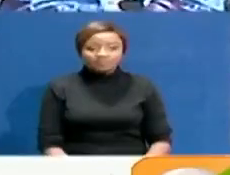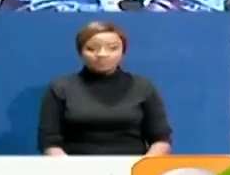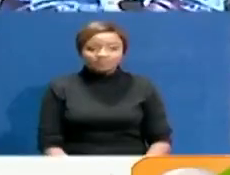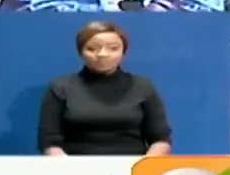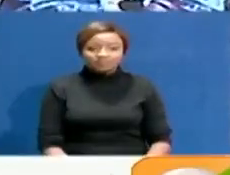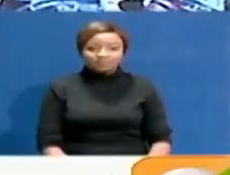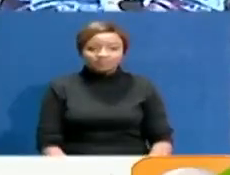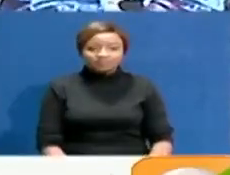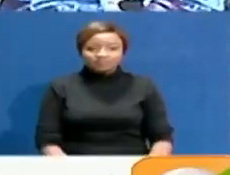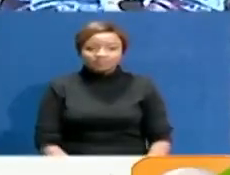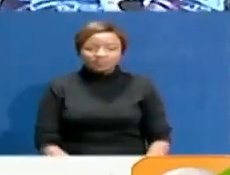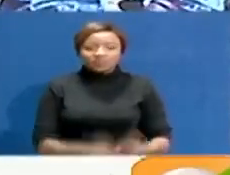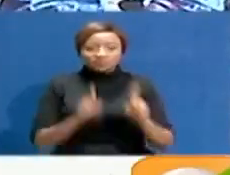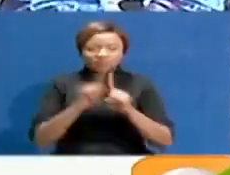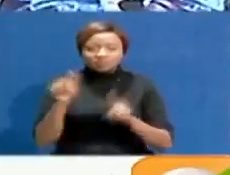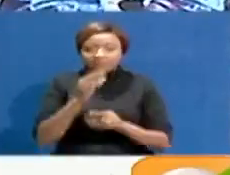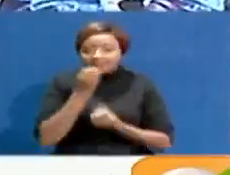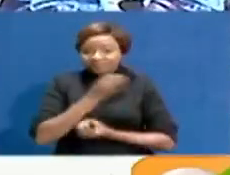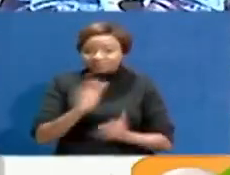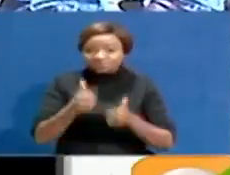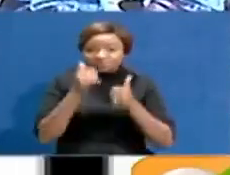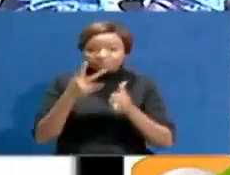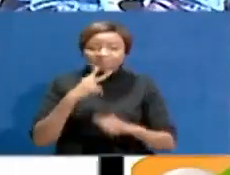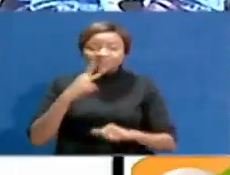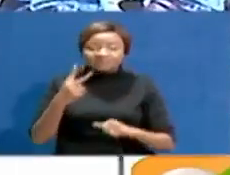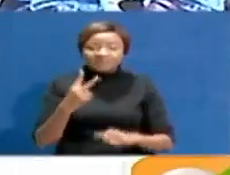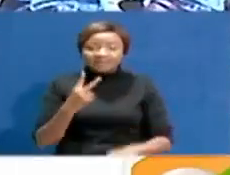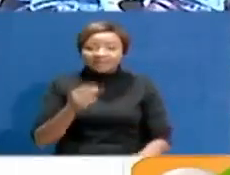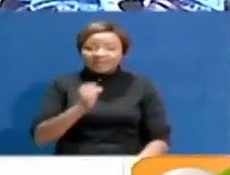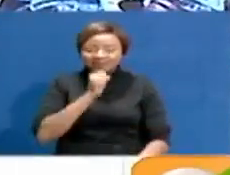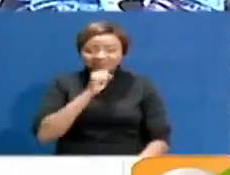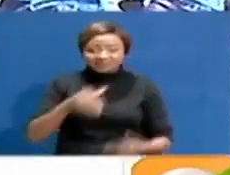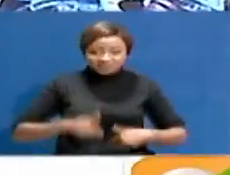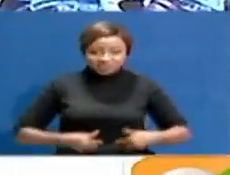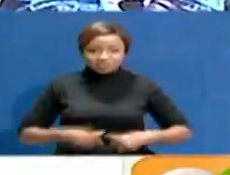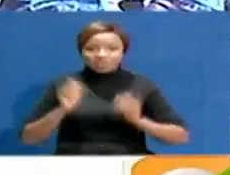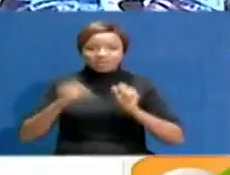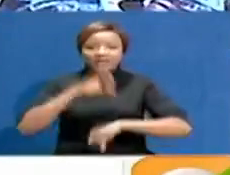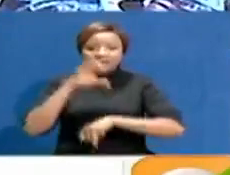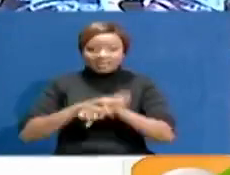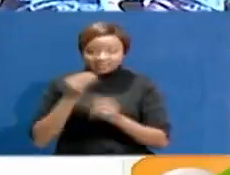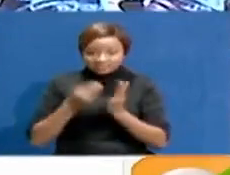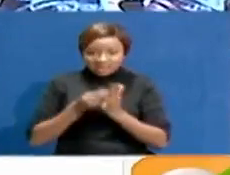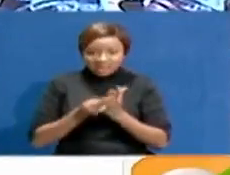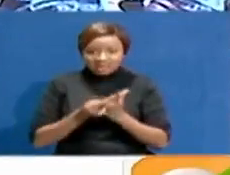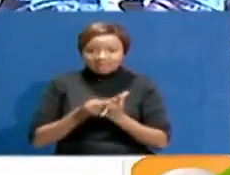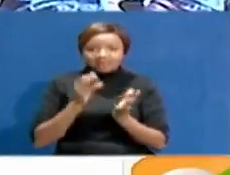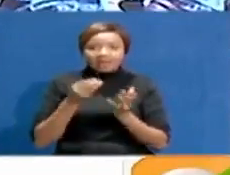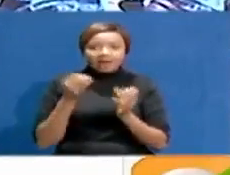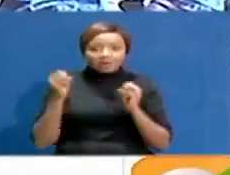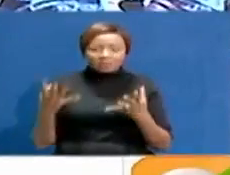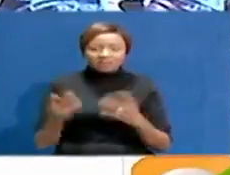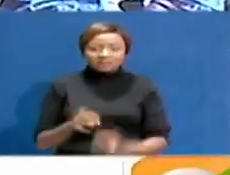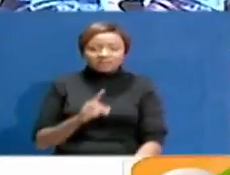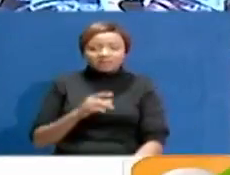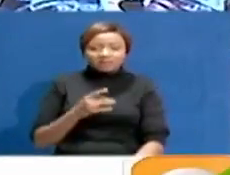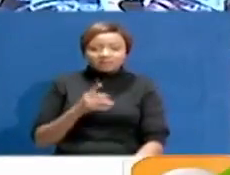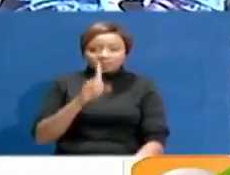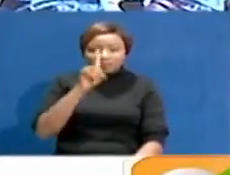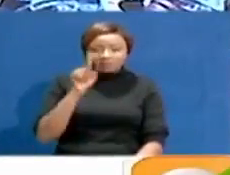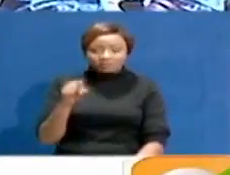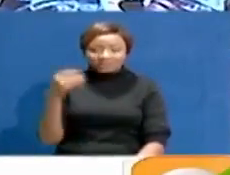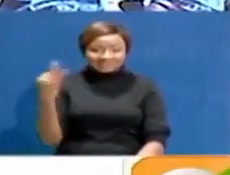Naam, na taarifa njema mtazamaji ni kwamba vijana 750 watanufaika na mpango wa biashara wa shilingi bilioni